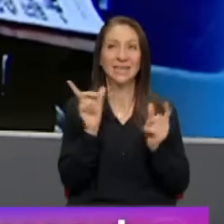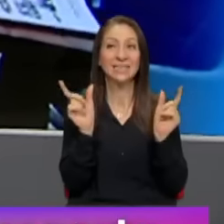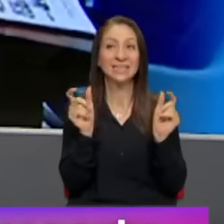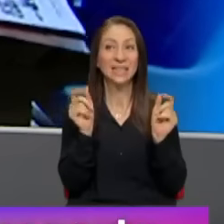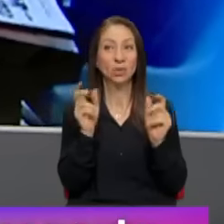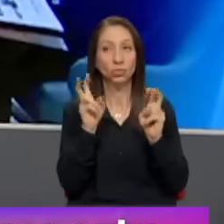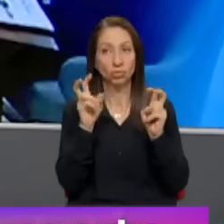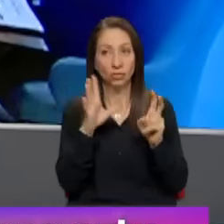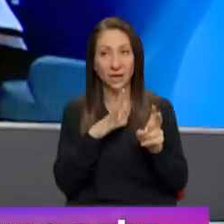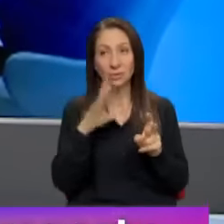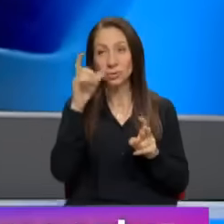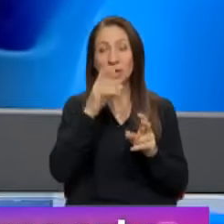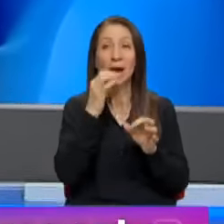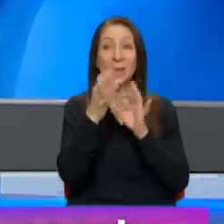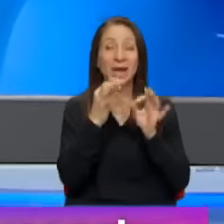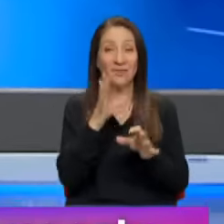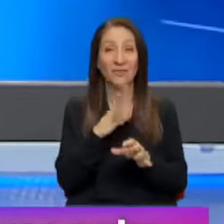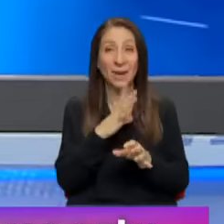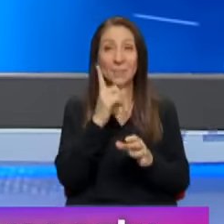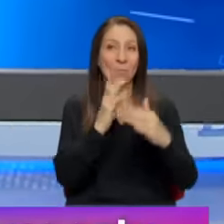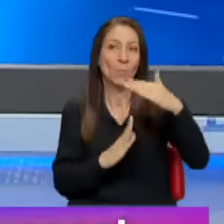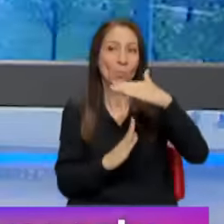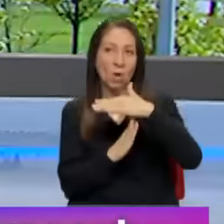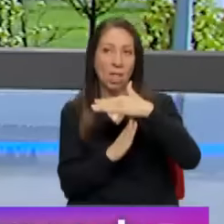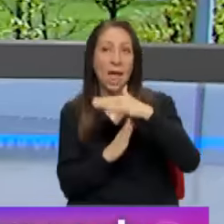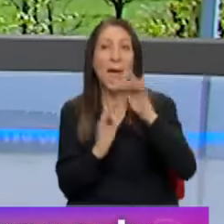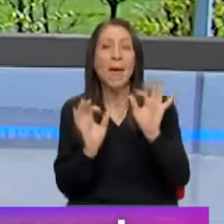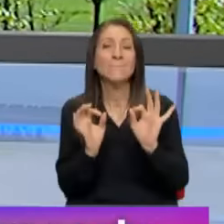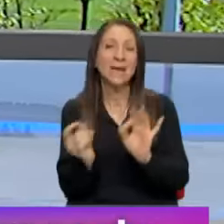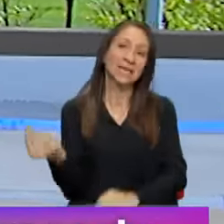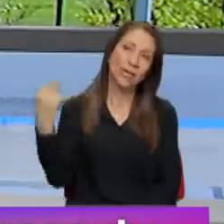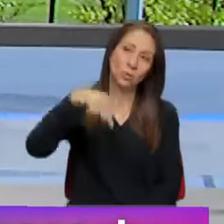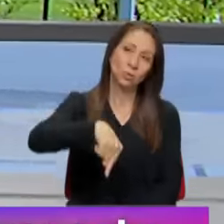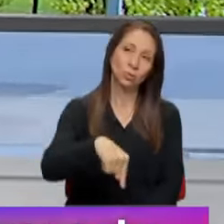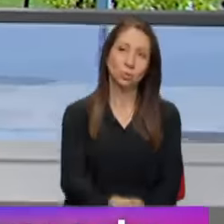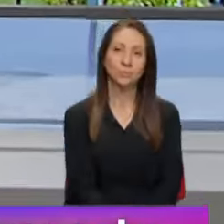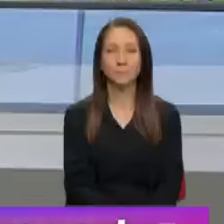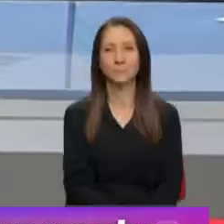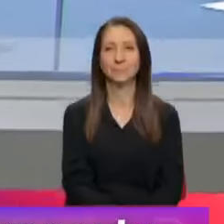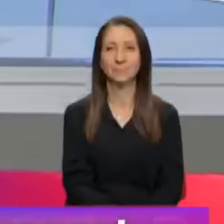meselesi var. Memleketten haberler var. Bir mola verip hemen geliyoruz.